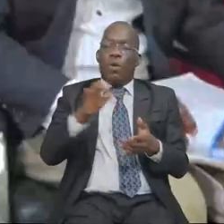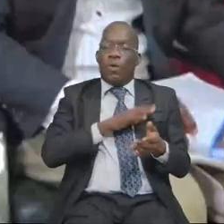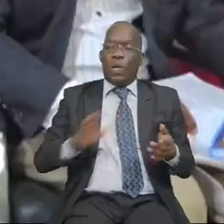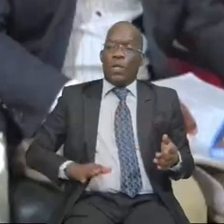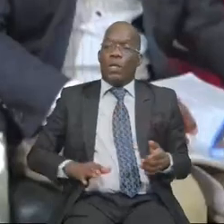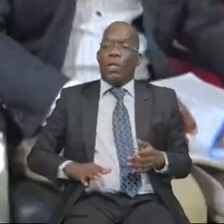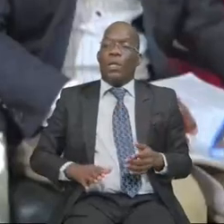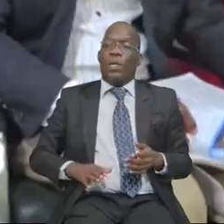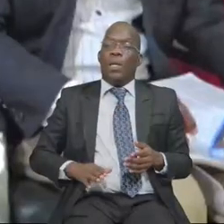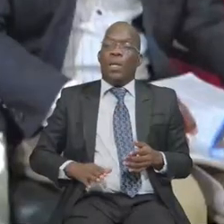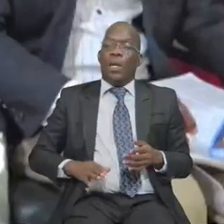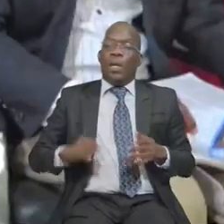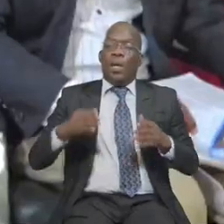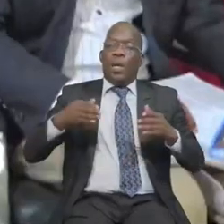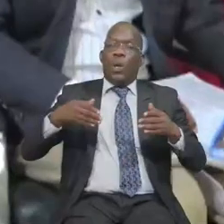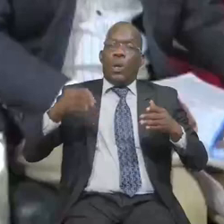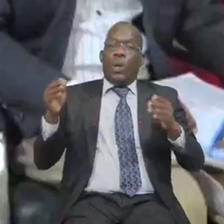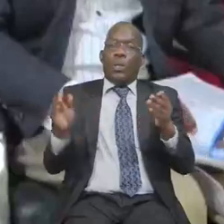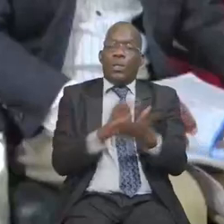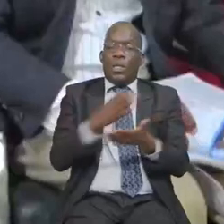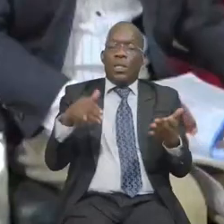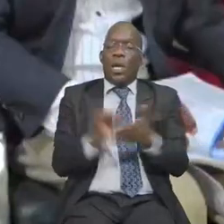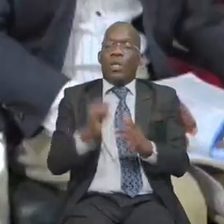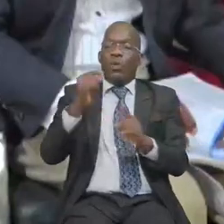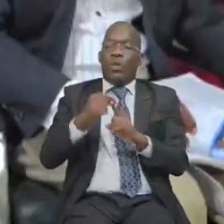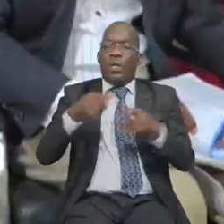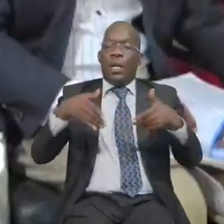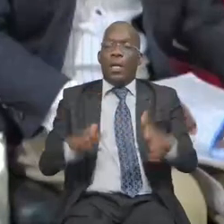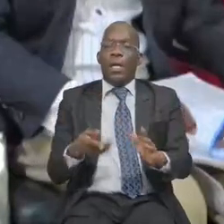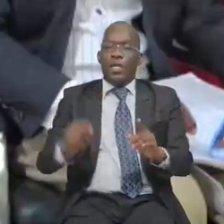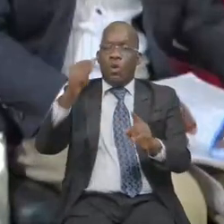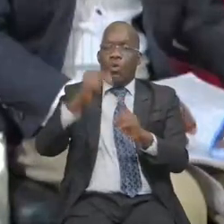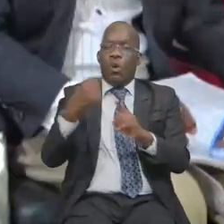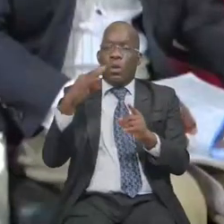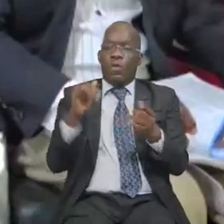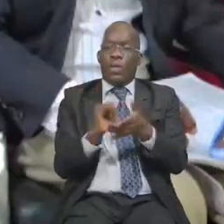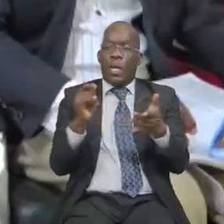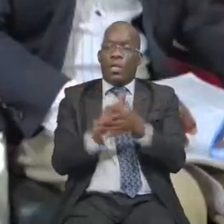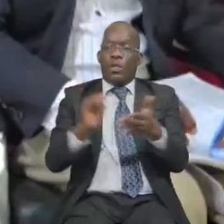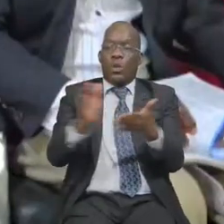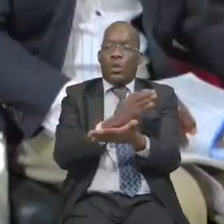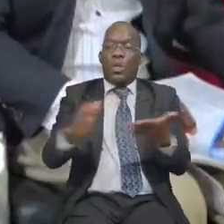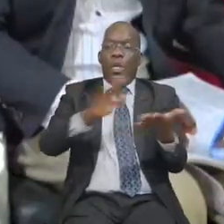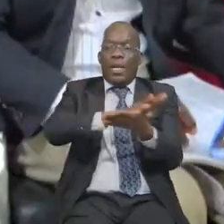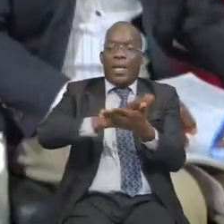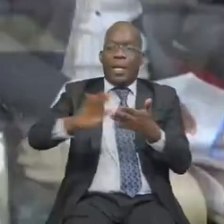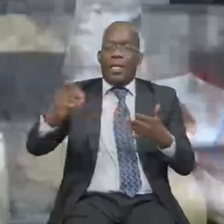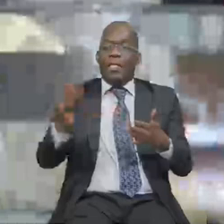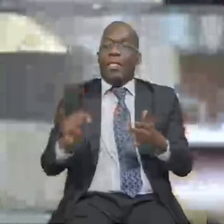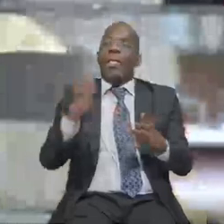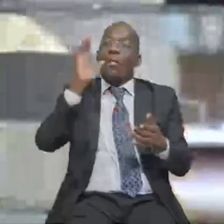parole, et que les paroles du chant et de la prestation purifient l'épouse de